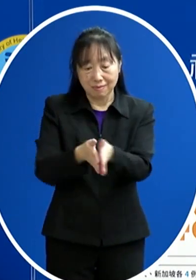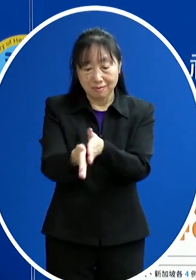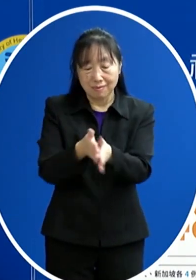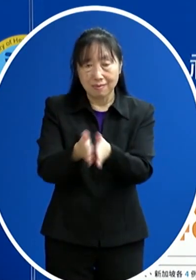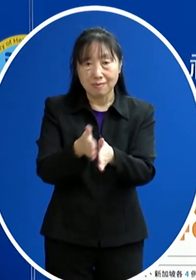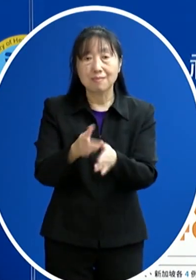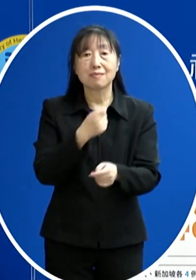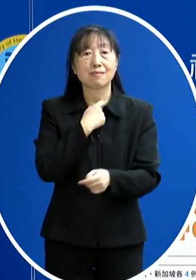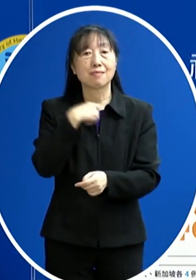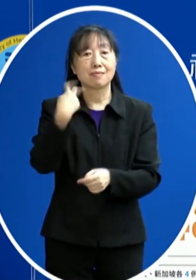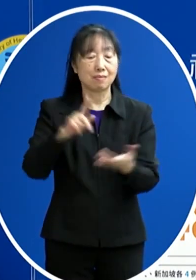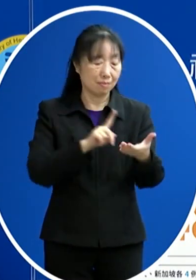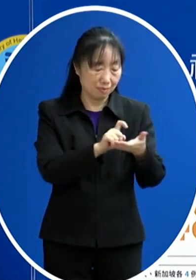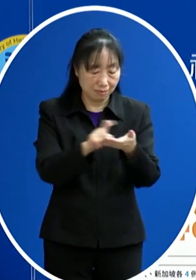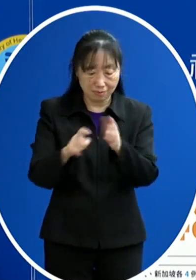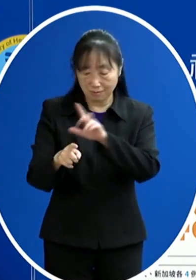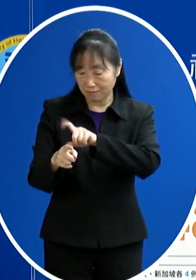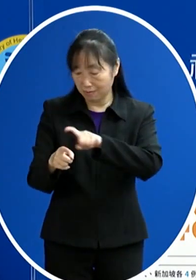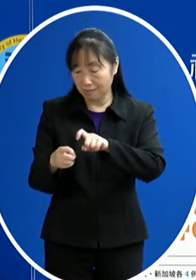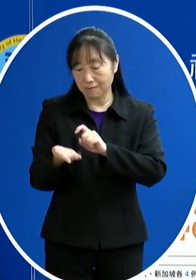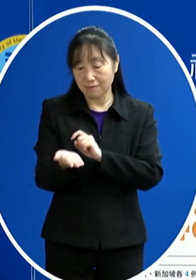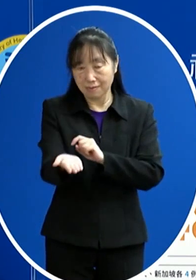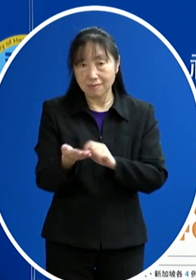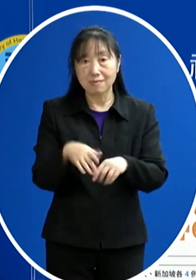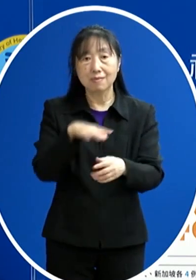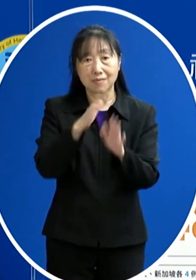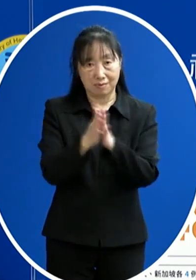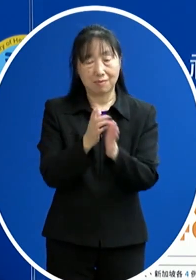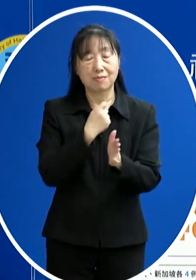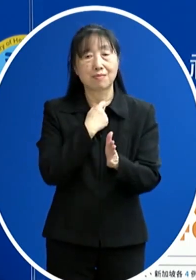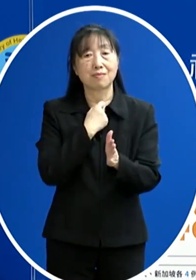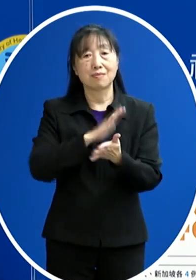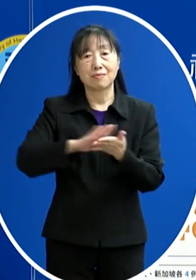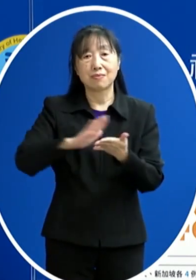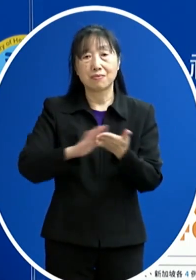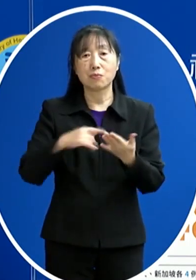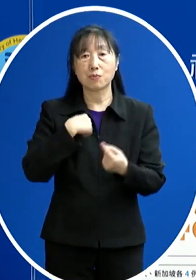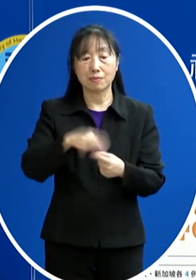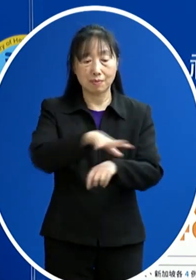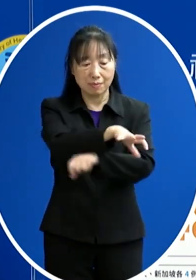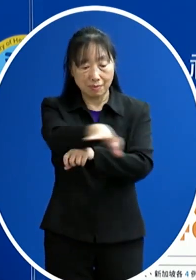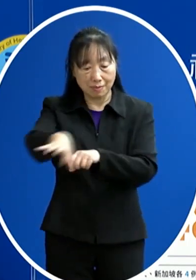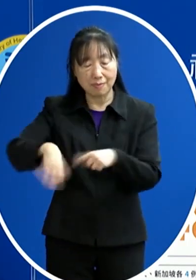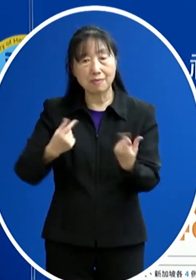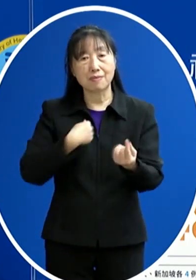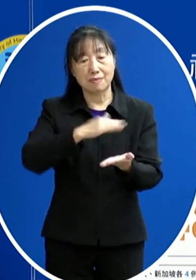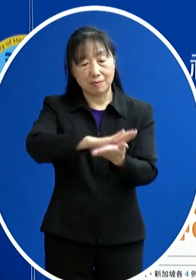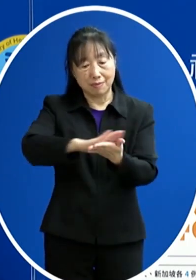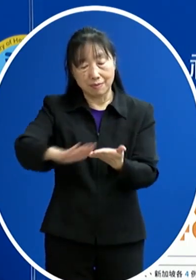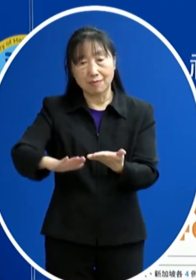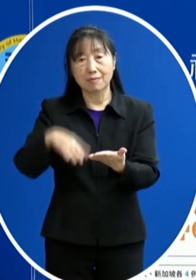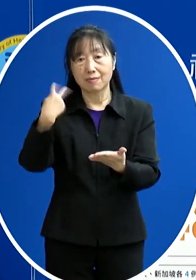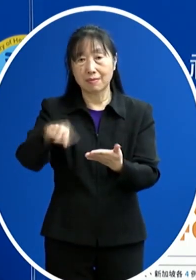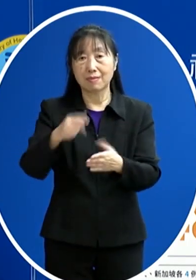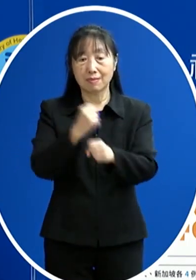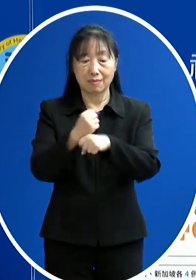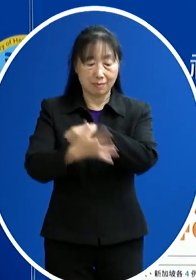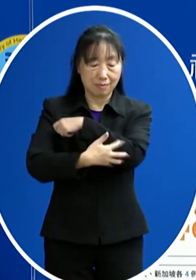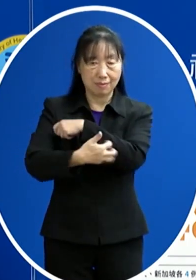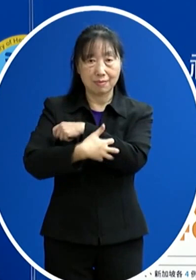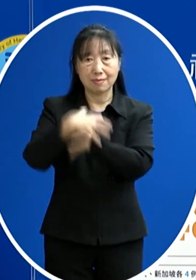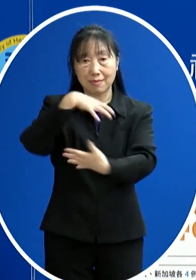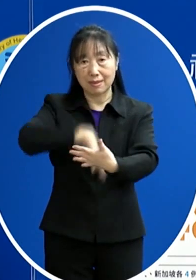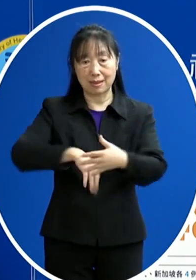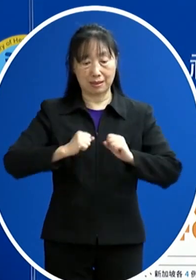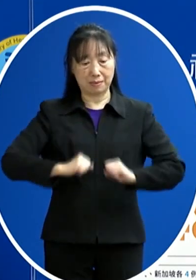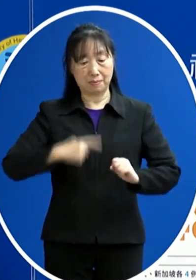备或者是消毒的用品，更要加强环境卫生，还有我们员工内部人员